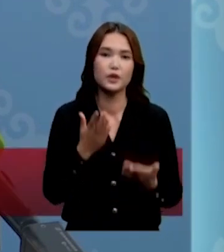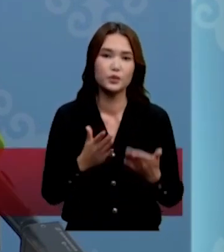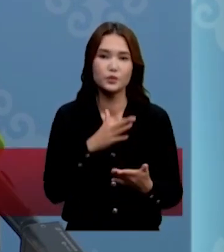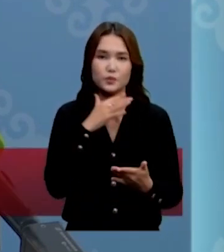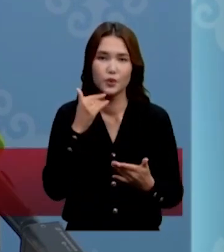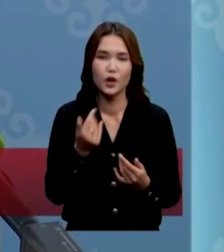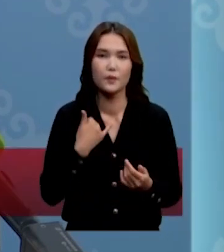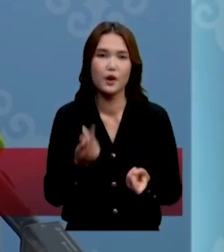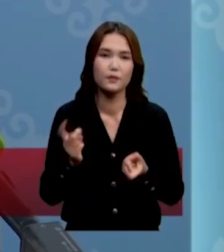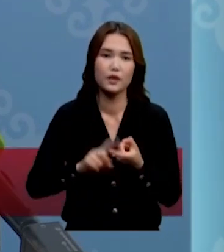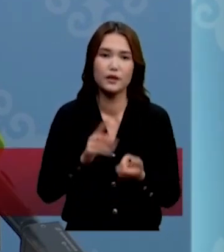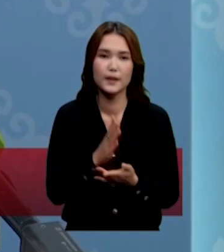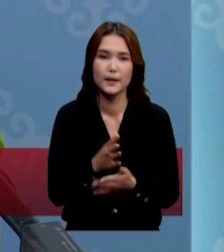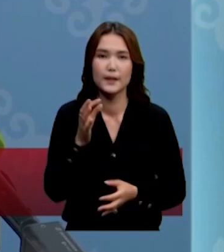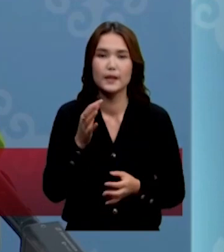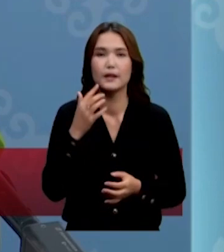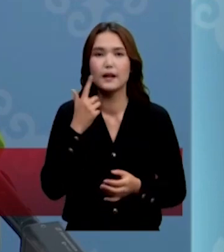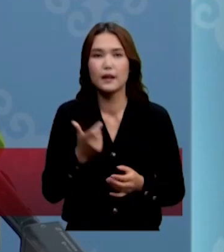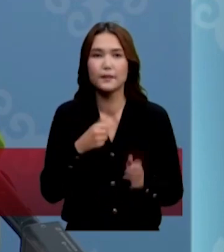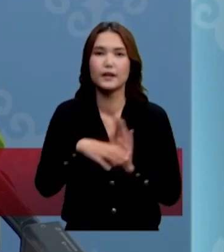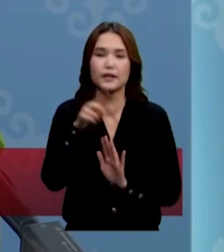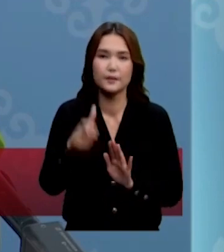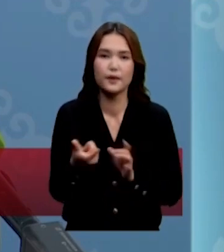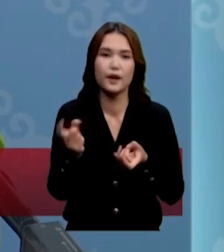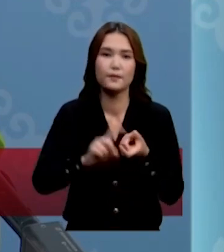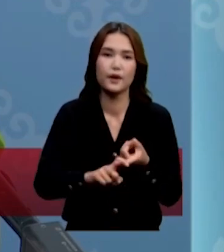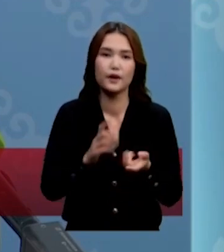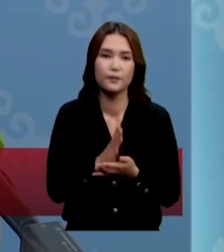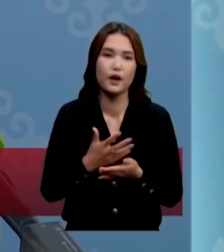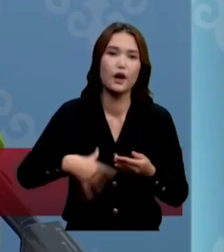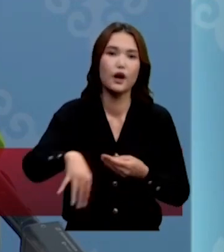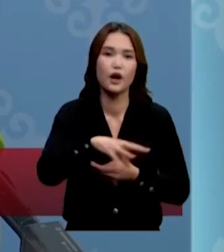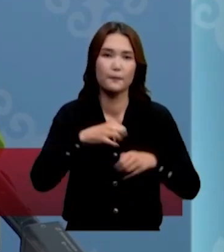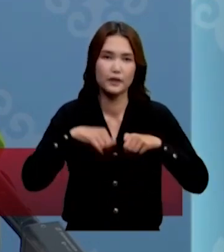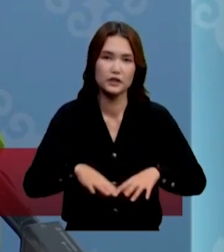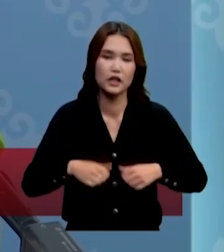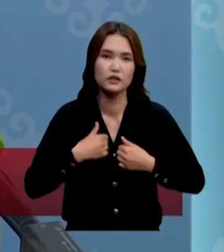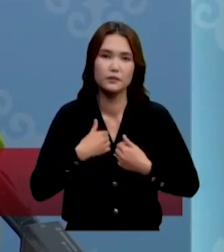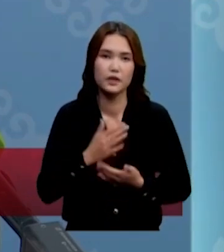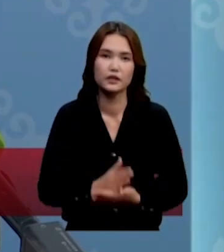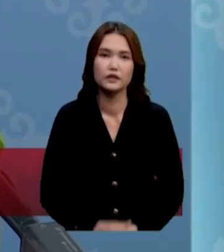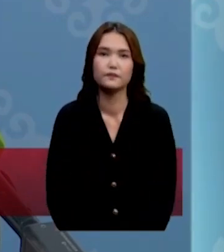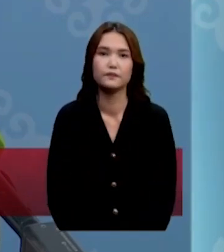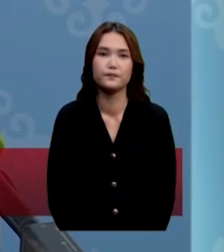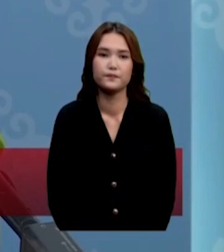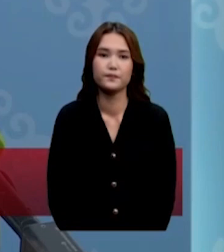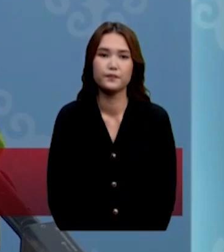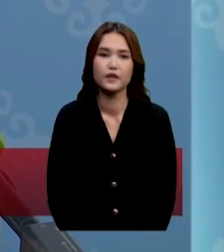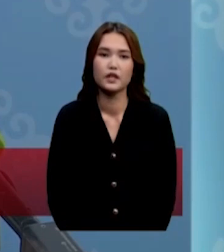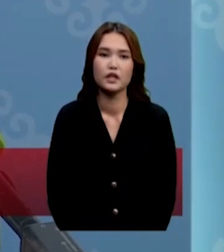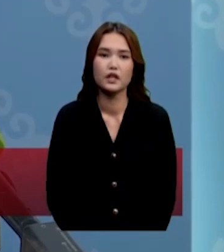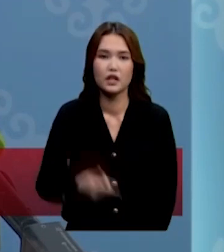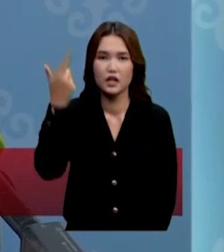бізге байланысты емес. Бұл әскери дипломатиялық дағдарысты бүкіл әлем шешуге тырысып жатыр. Өз тарапымыздан